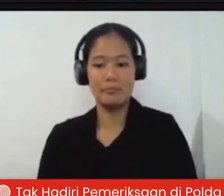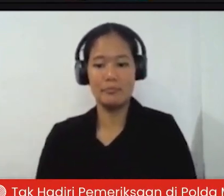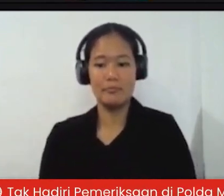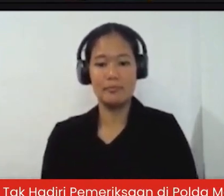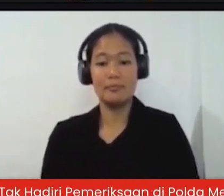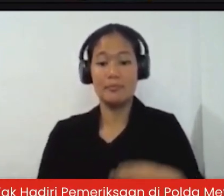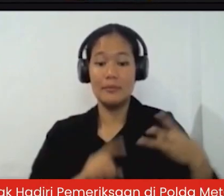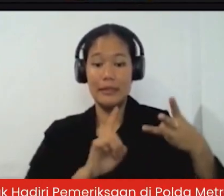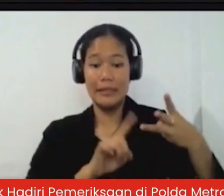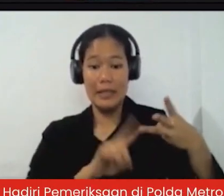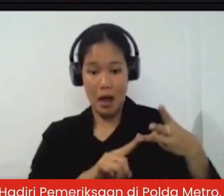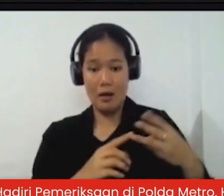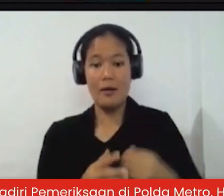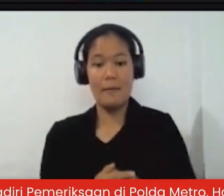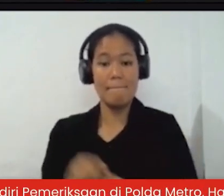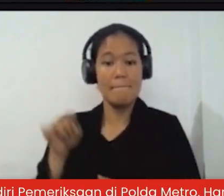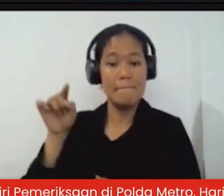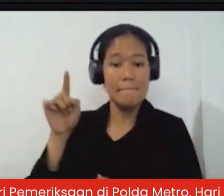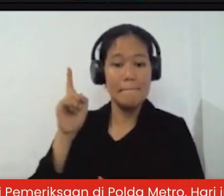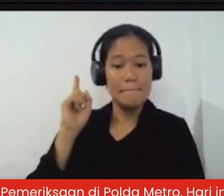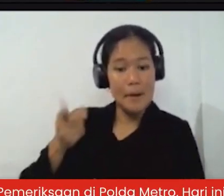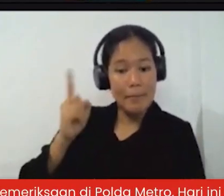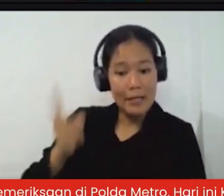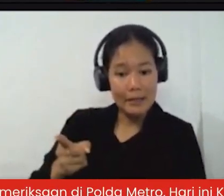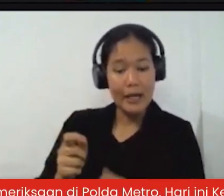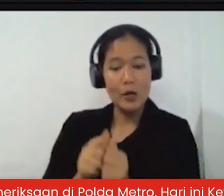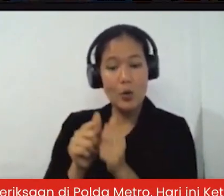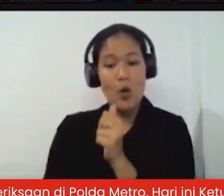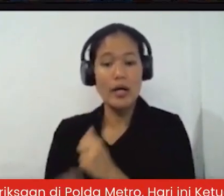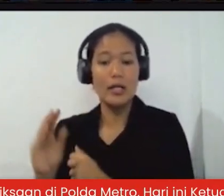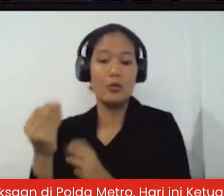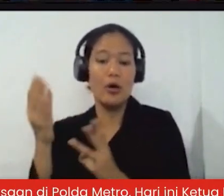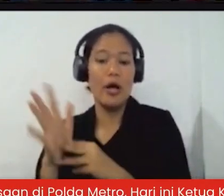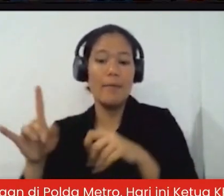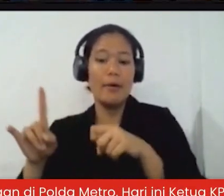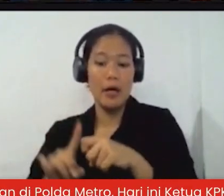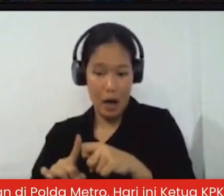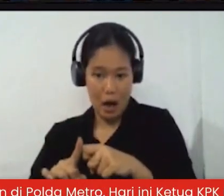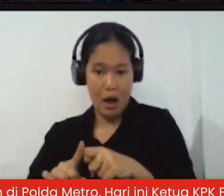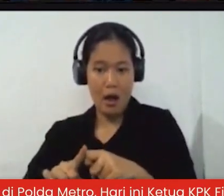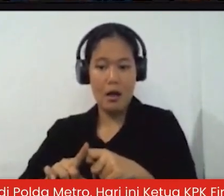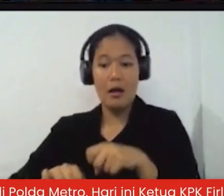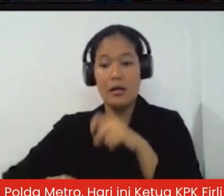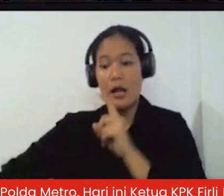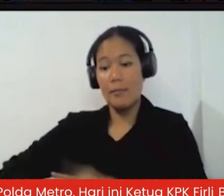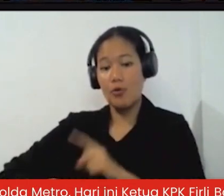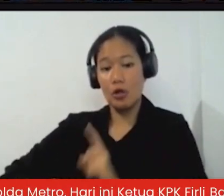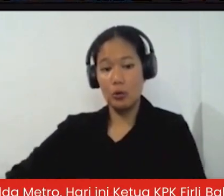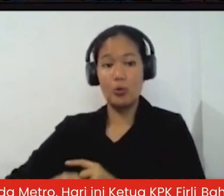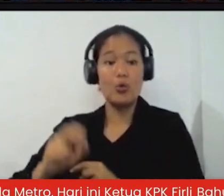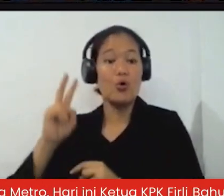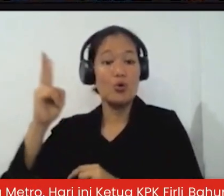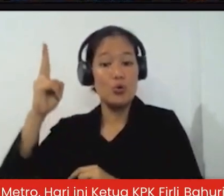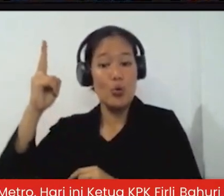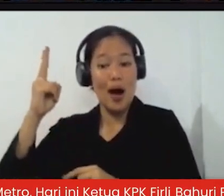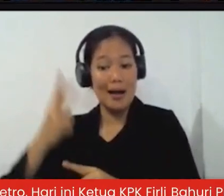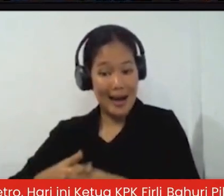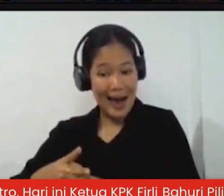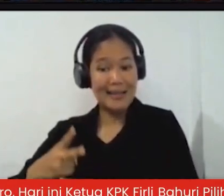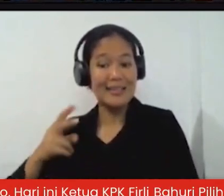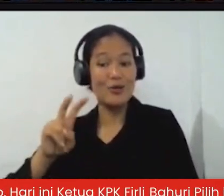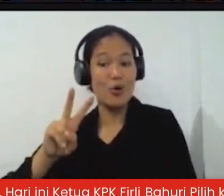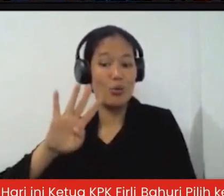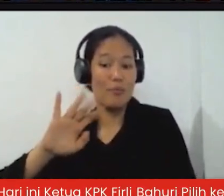tiga memerintahkan wakil ketua Mahkamah Konstitusi untuk dalam waktu du kali